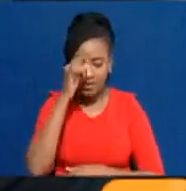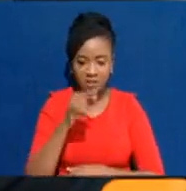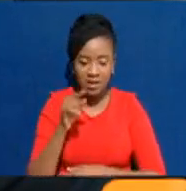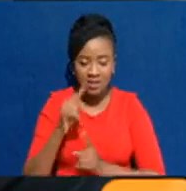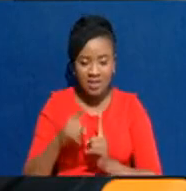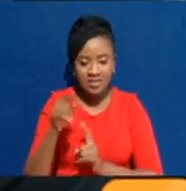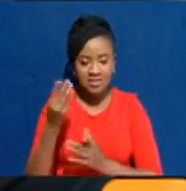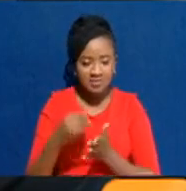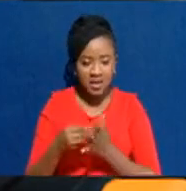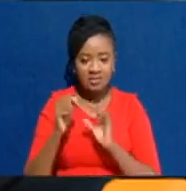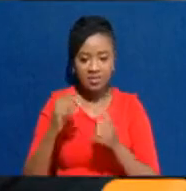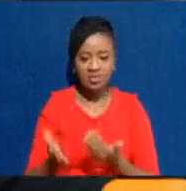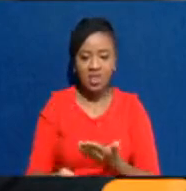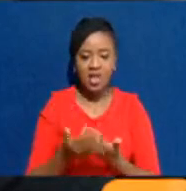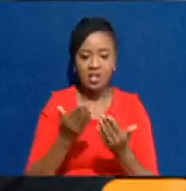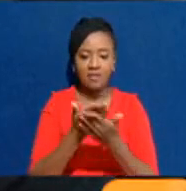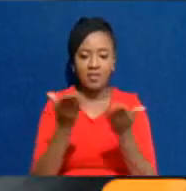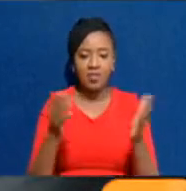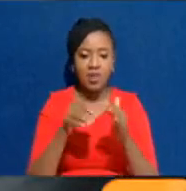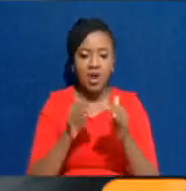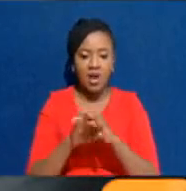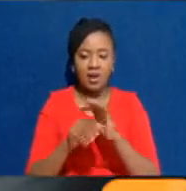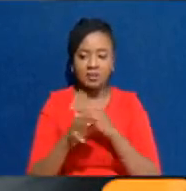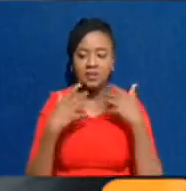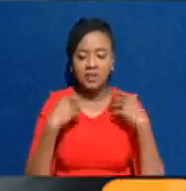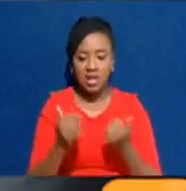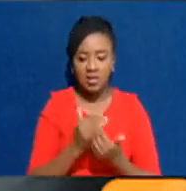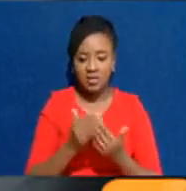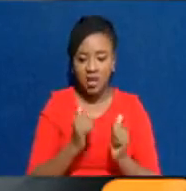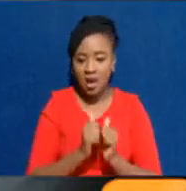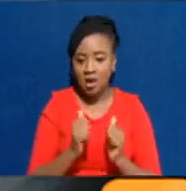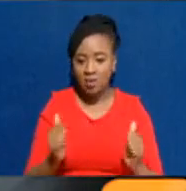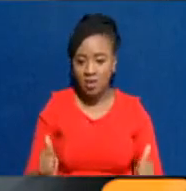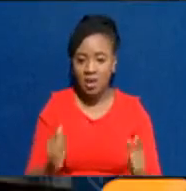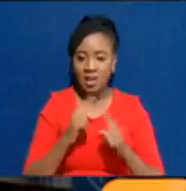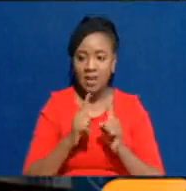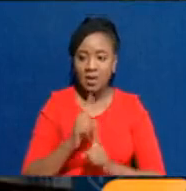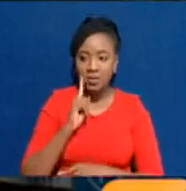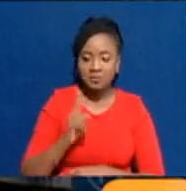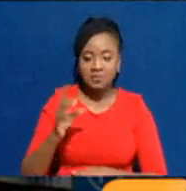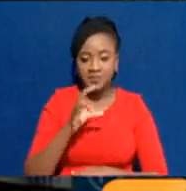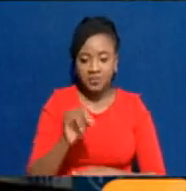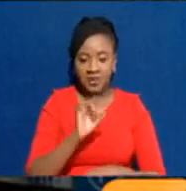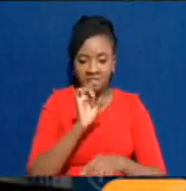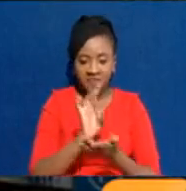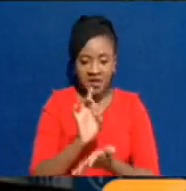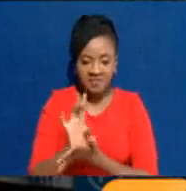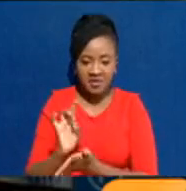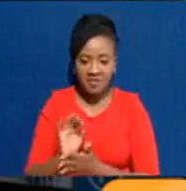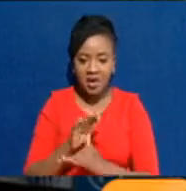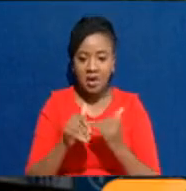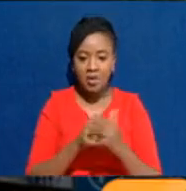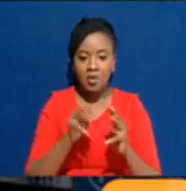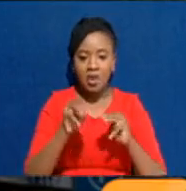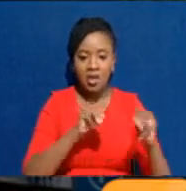healthcare management nationwide. Waziri Nakumicha aidha amewasimamisha kazi mameneja wote wa